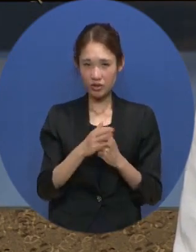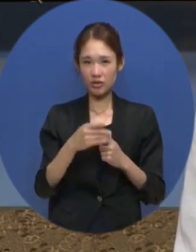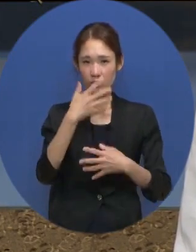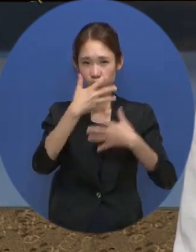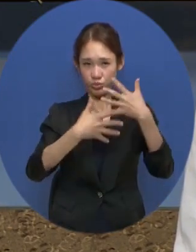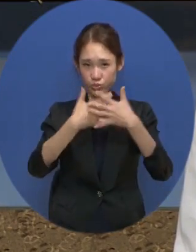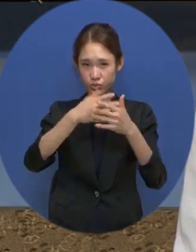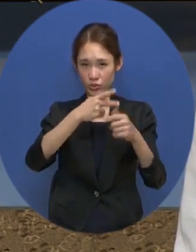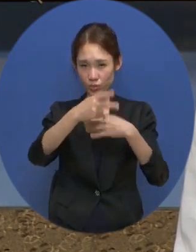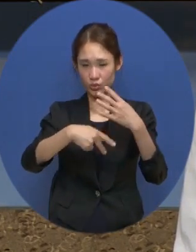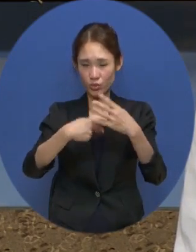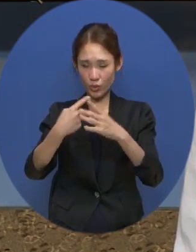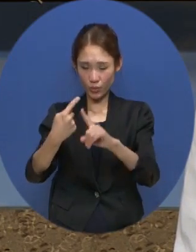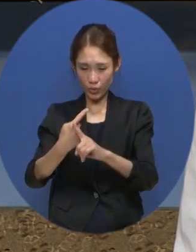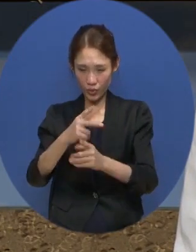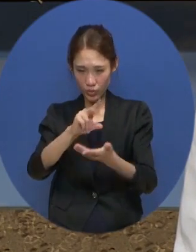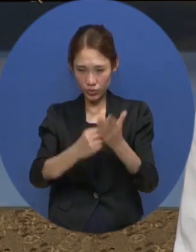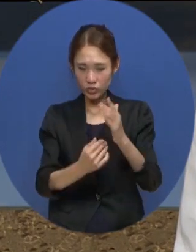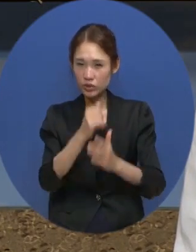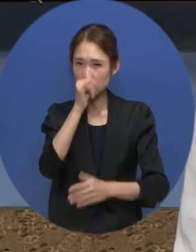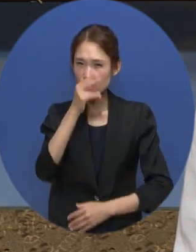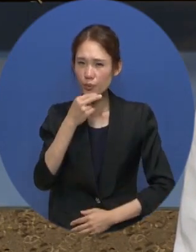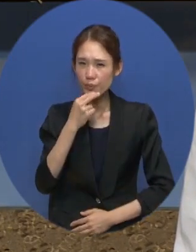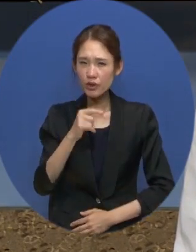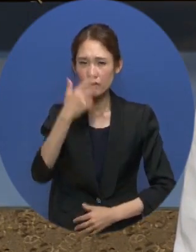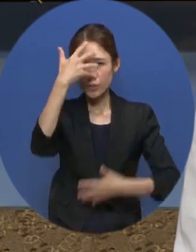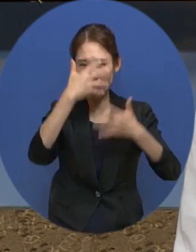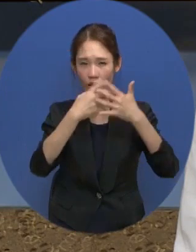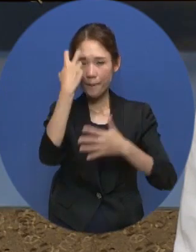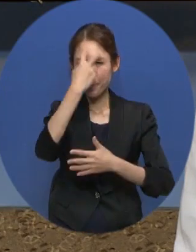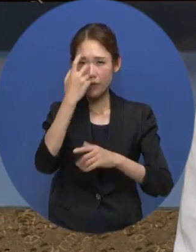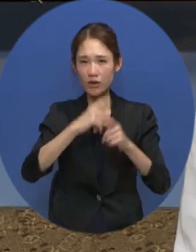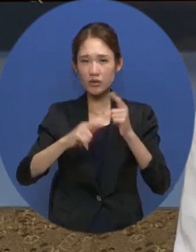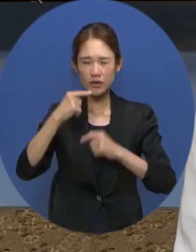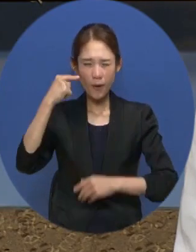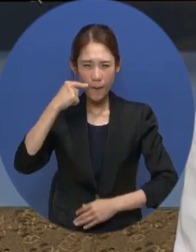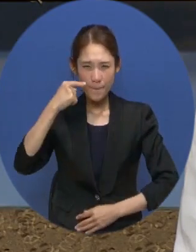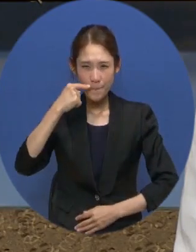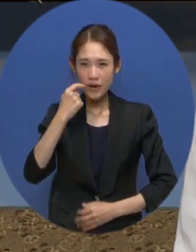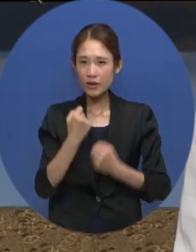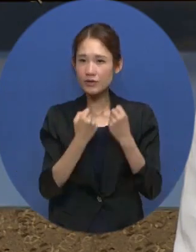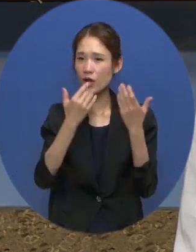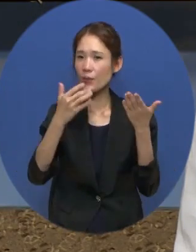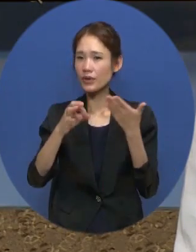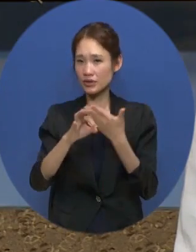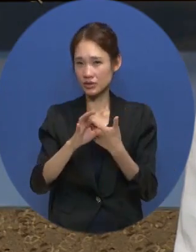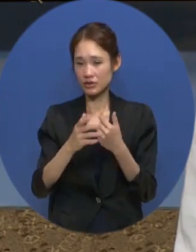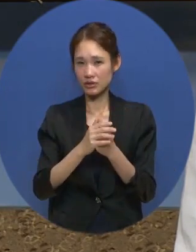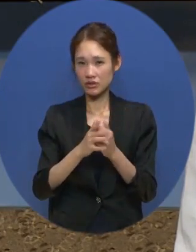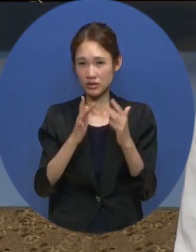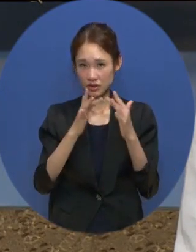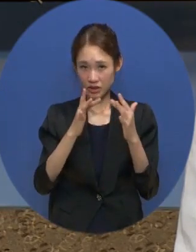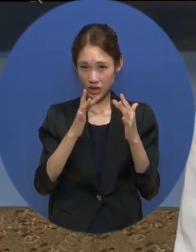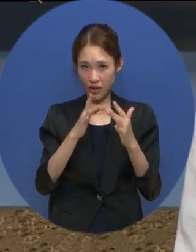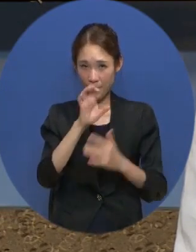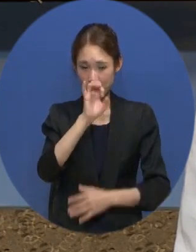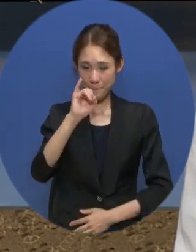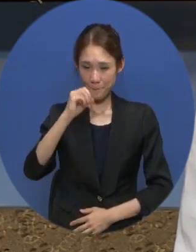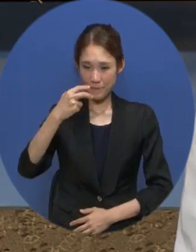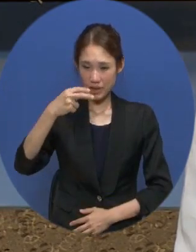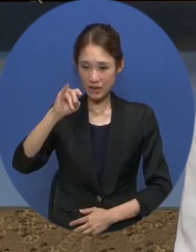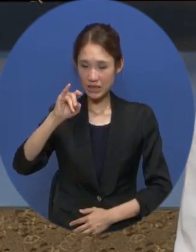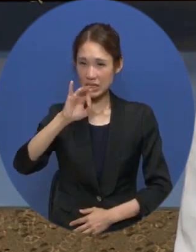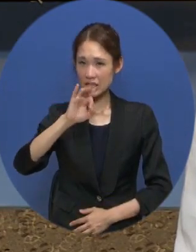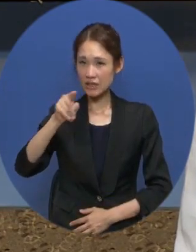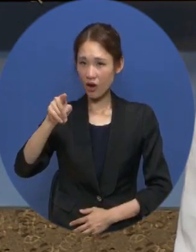시스템에 어떤 문제가 있는지. 네. 저희가 하는 모니터링은 엄밀하게 말하면은 네. 온라인 미디어 모니터링입니다.